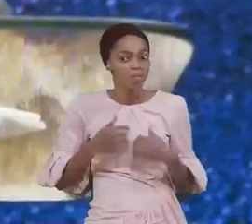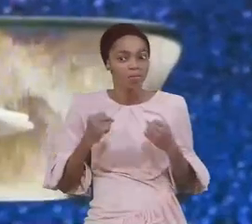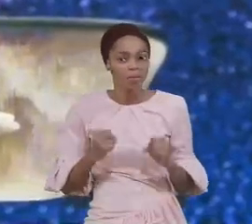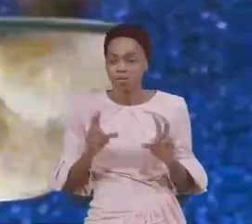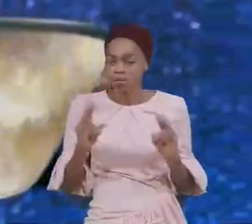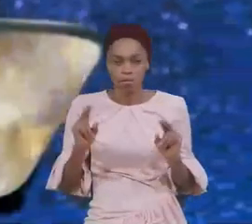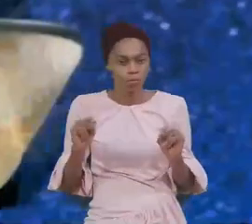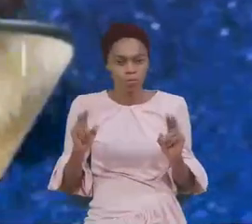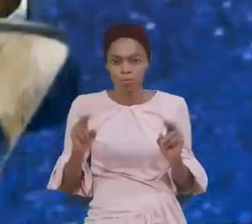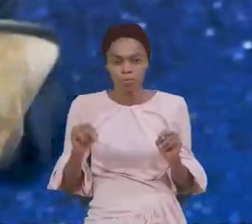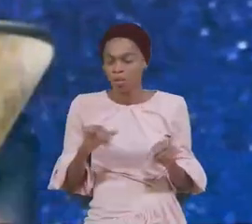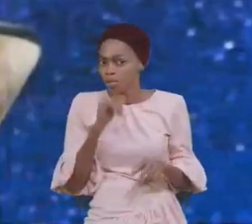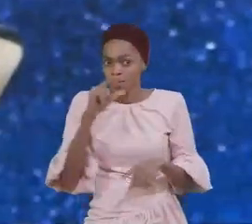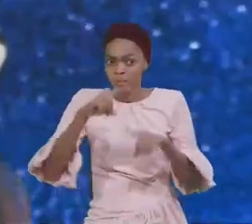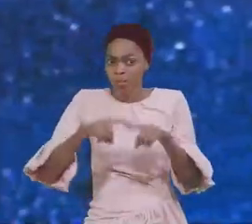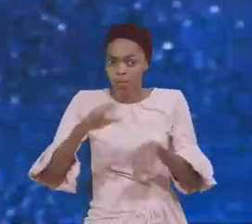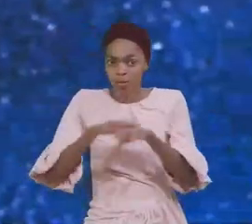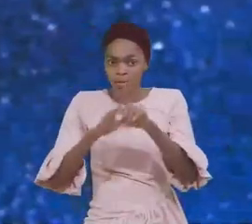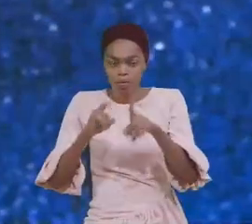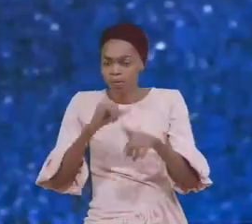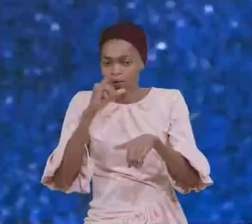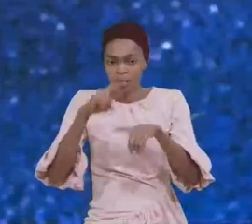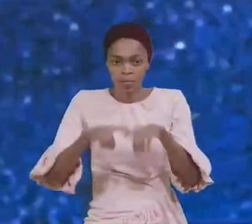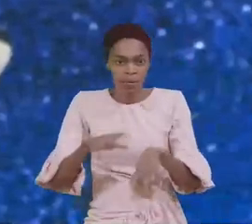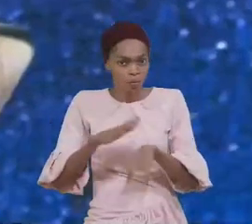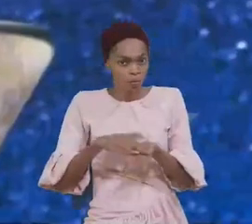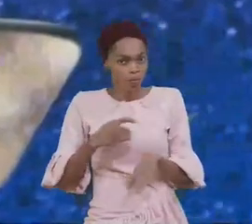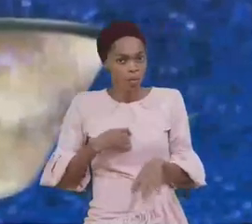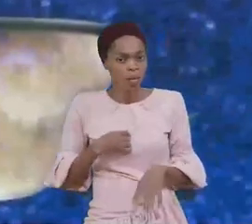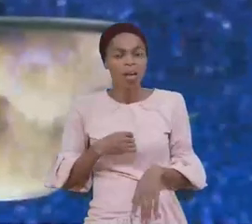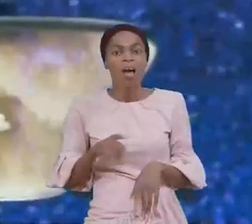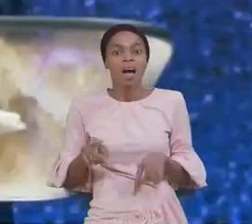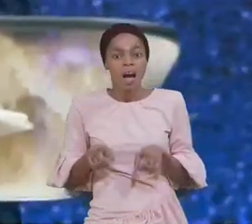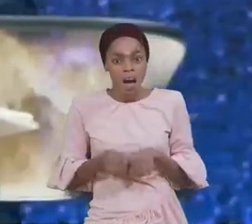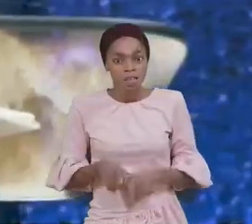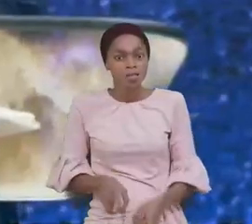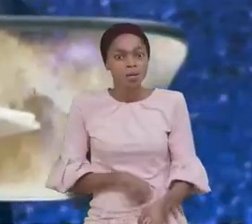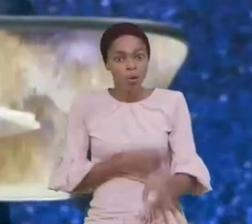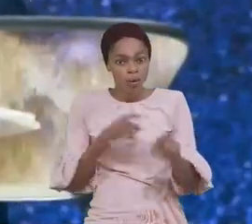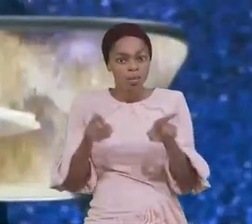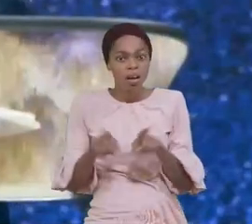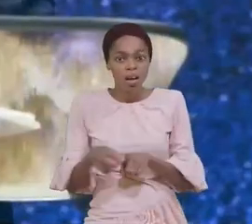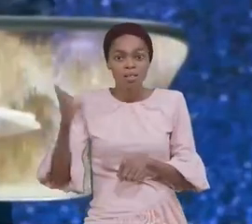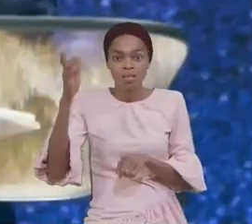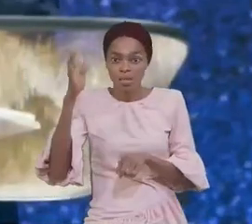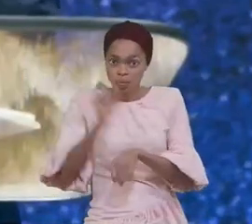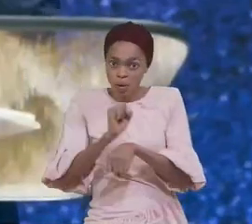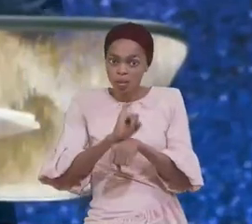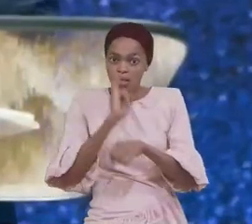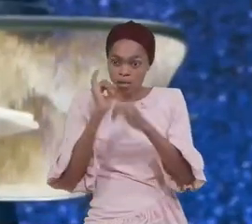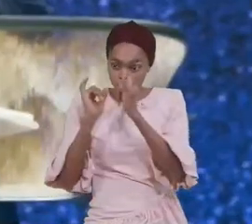j'ai encore la force. Non, cela ne dépend pas de toi et de moi. Mais aussi longtemps que le devoir est là, nous